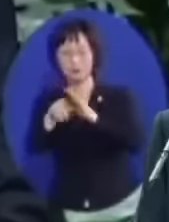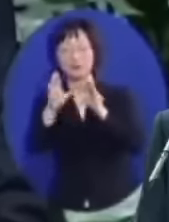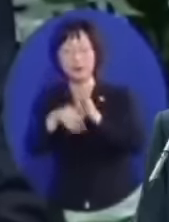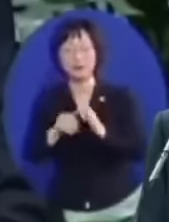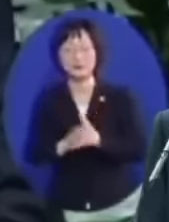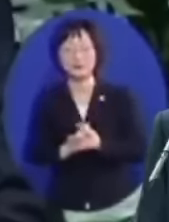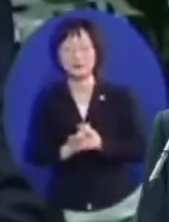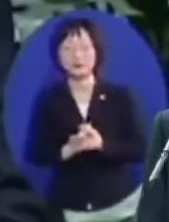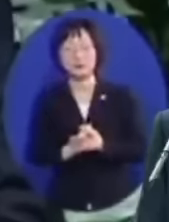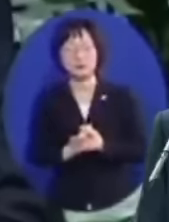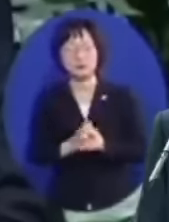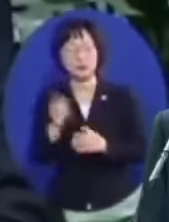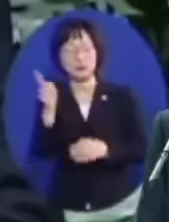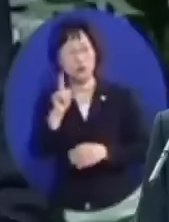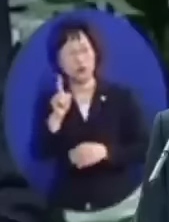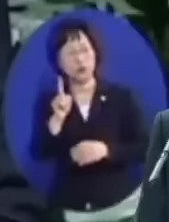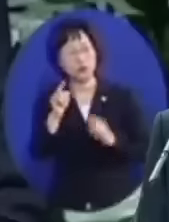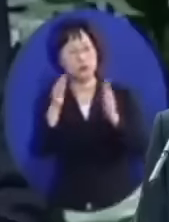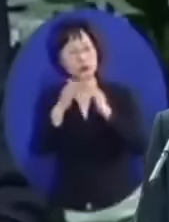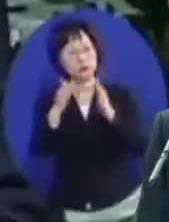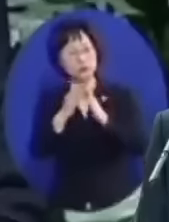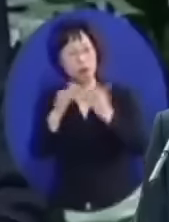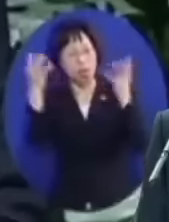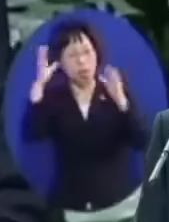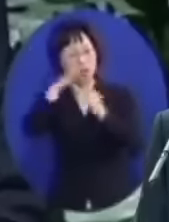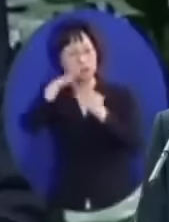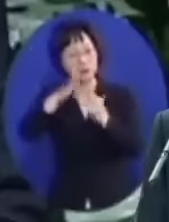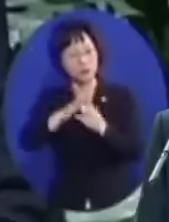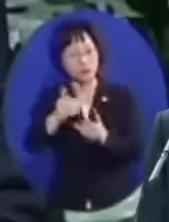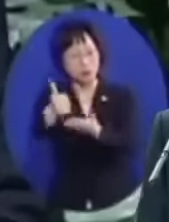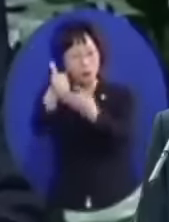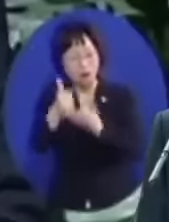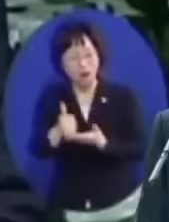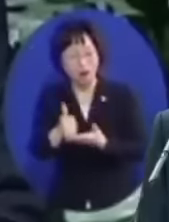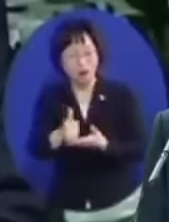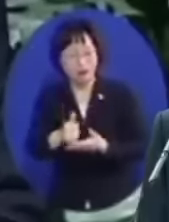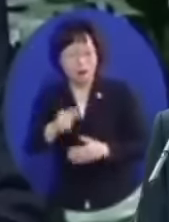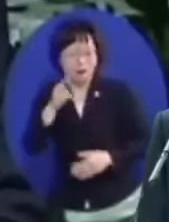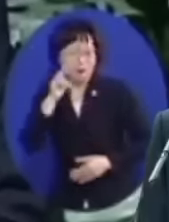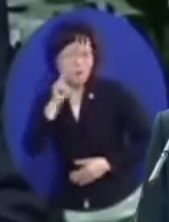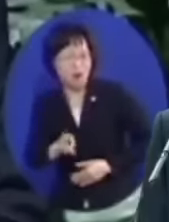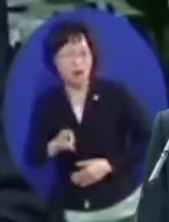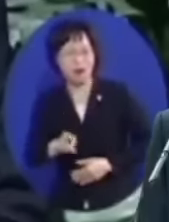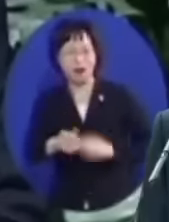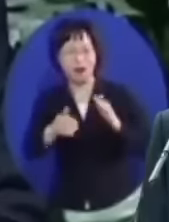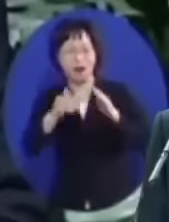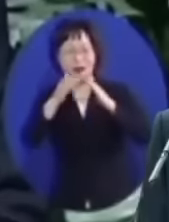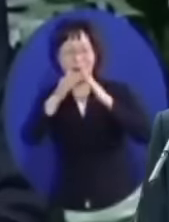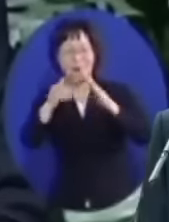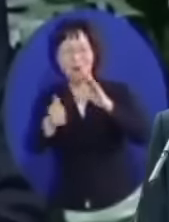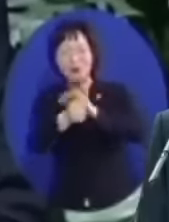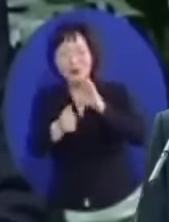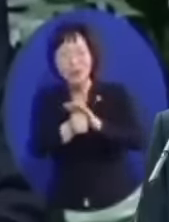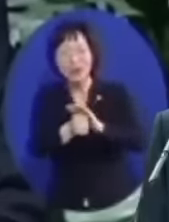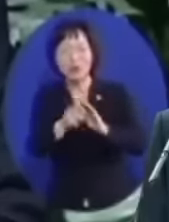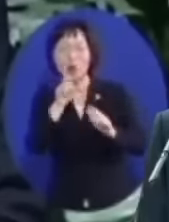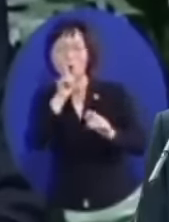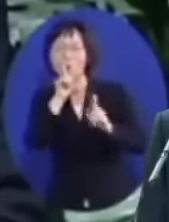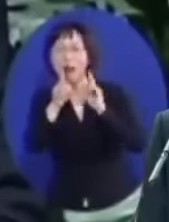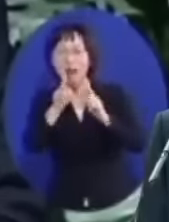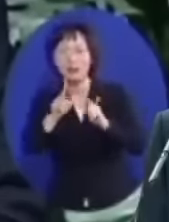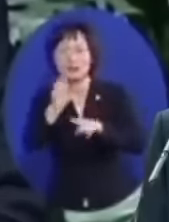집에 신방에는 애들이 저를 마중하여 나오는데 억센 경상도 사투리로 목사님 오이소 빨리